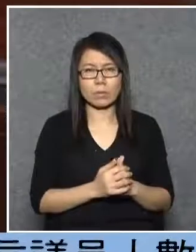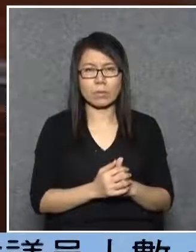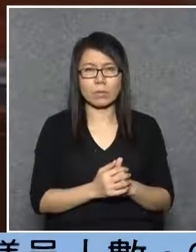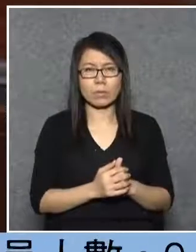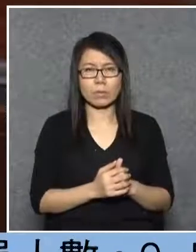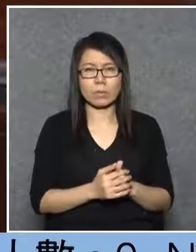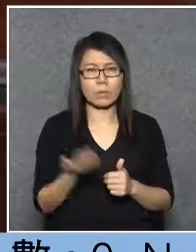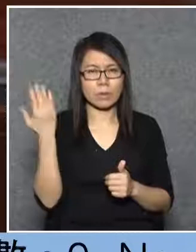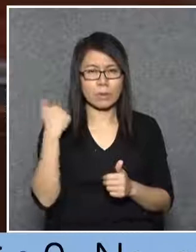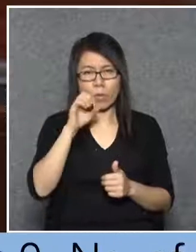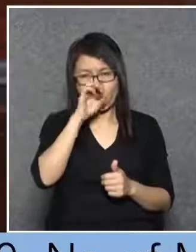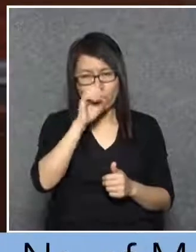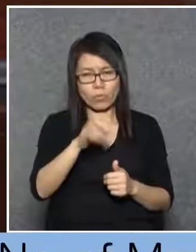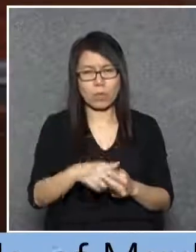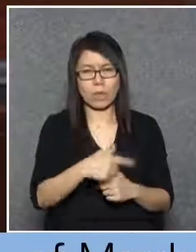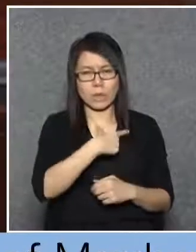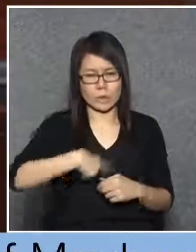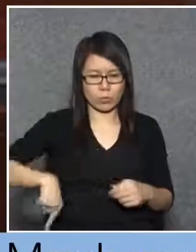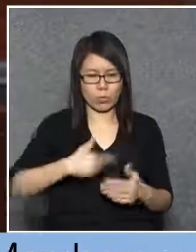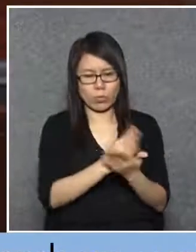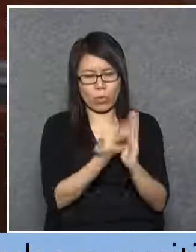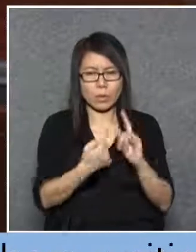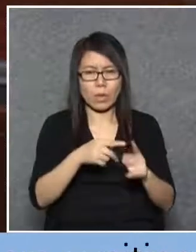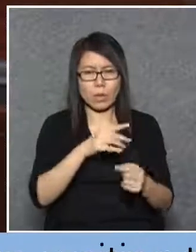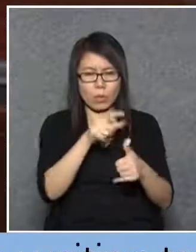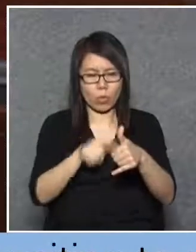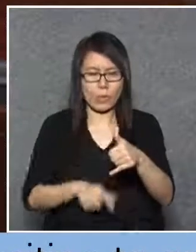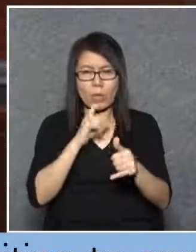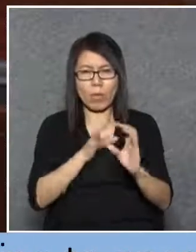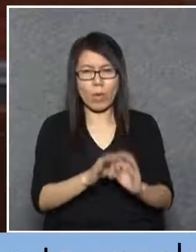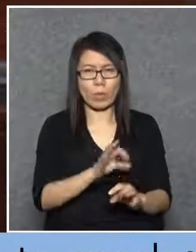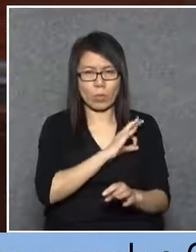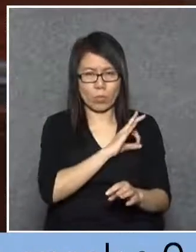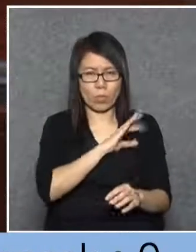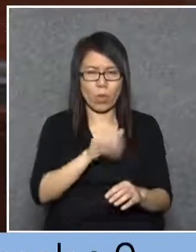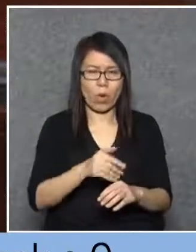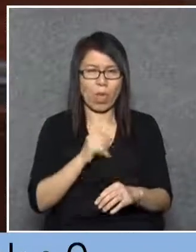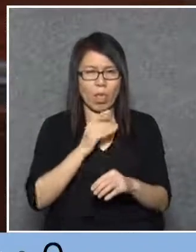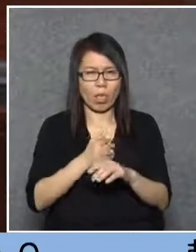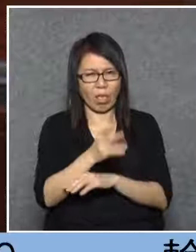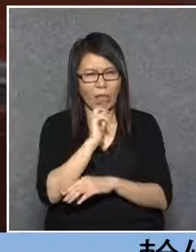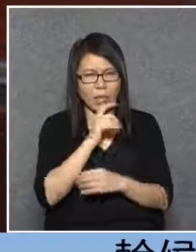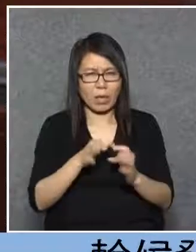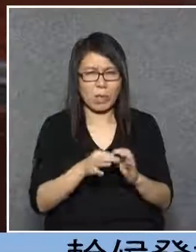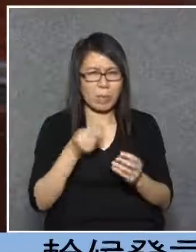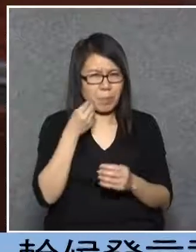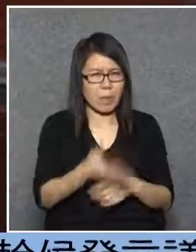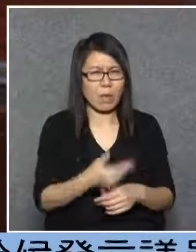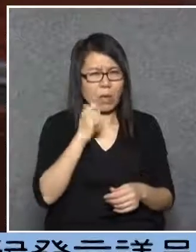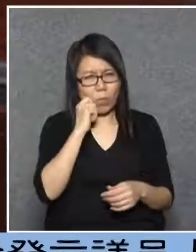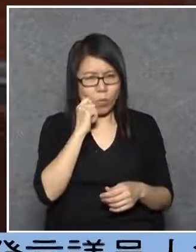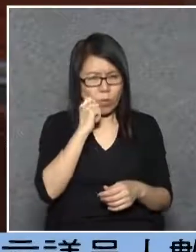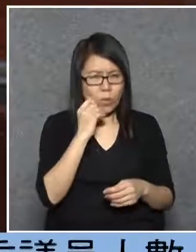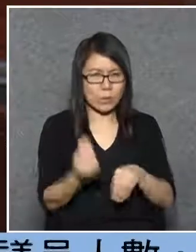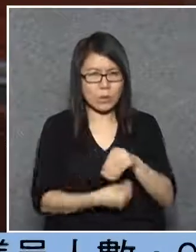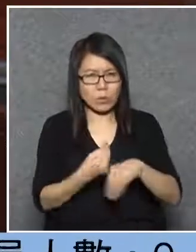當時我們都提醒與會各人，個別有關機構可能濫用當局給予他們的靈活運用資